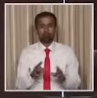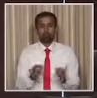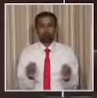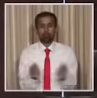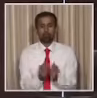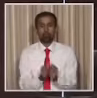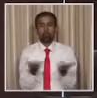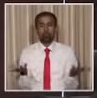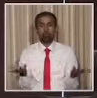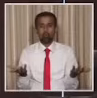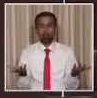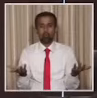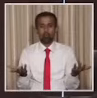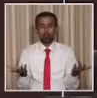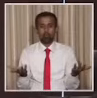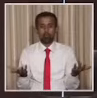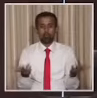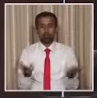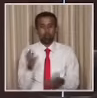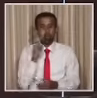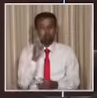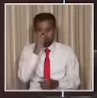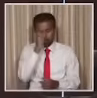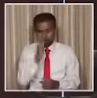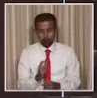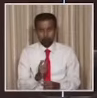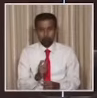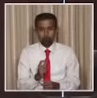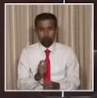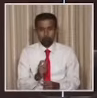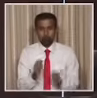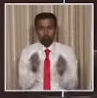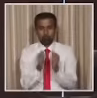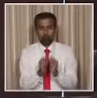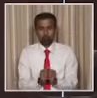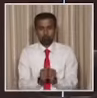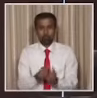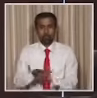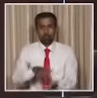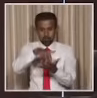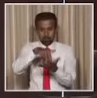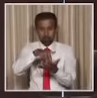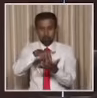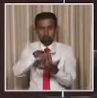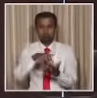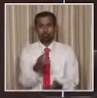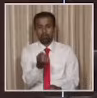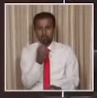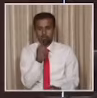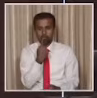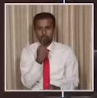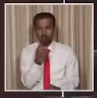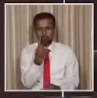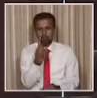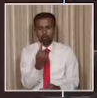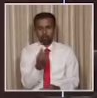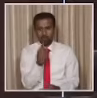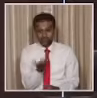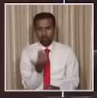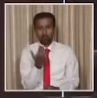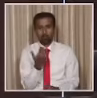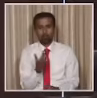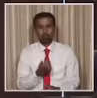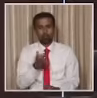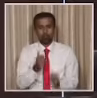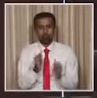පිළි දැන් ඔබතුමා දැන් මේ මේ රනිල් වික්‍රමසිංහ මැතිතුමාගේ කෙරුවාව කියන්නේ නැගිටේ දැන් ඔබතුමා කියපු කාරණා එකක්වත් කියන්නකෝ දැන් මෙතුමාගේ කරපු